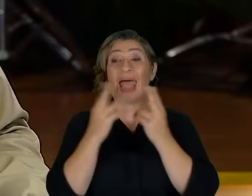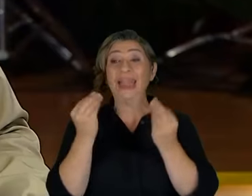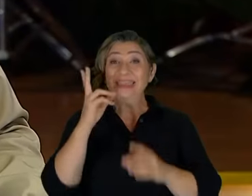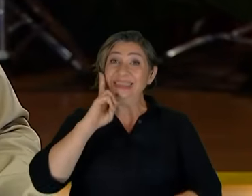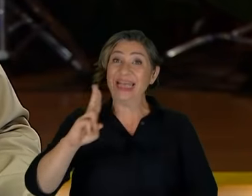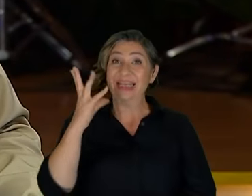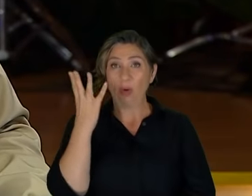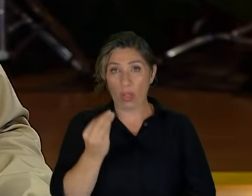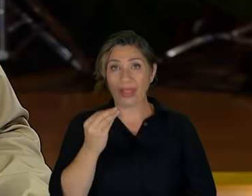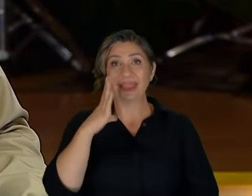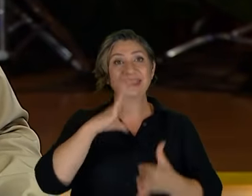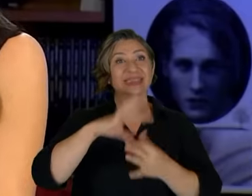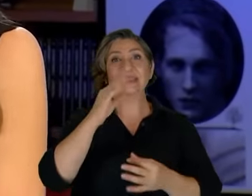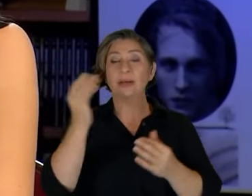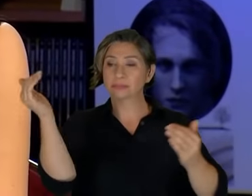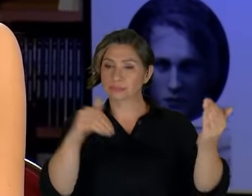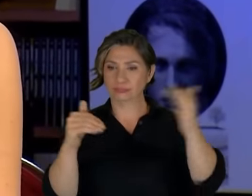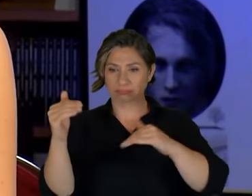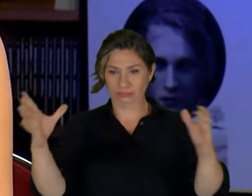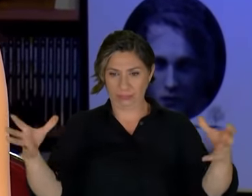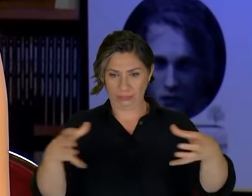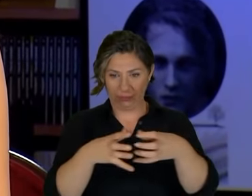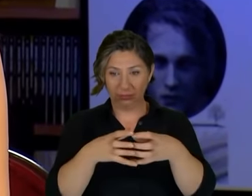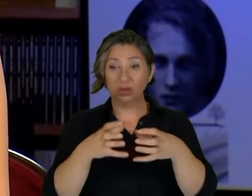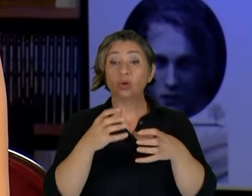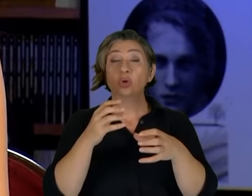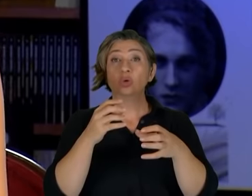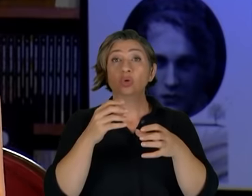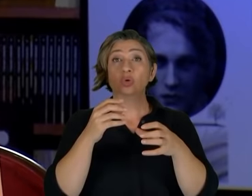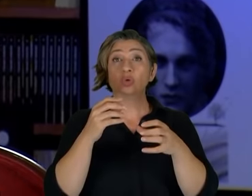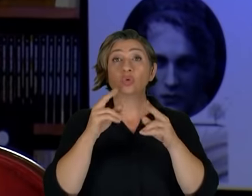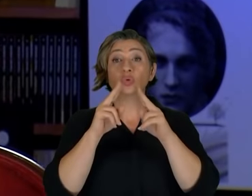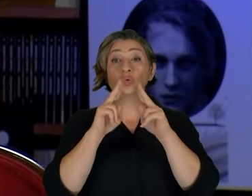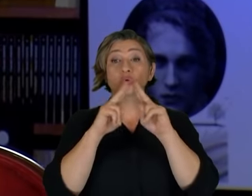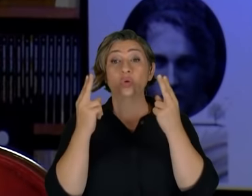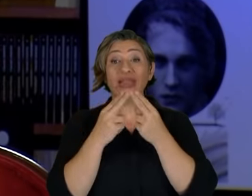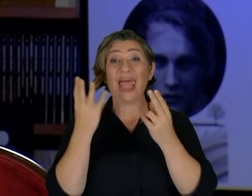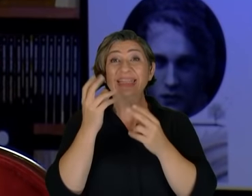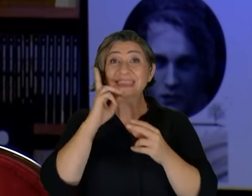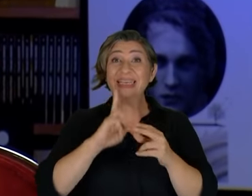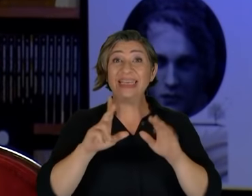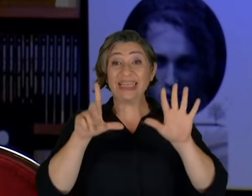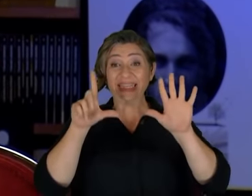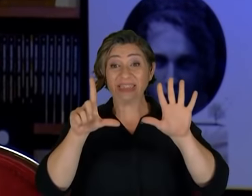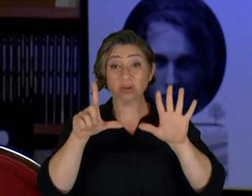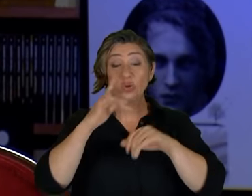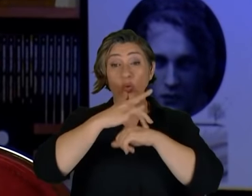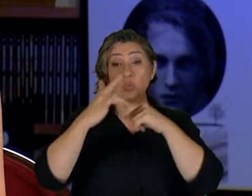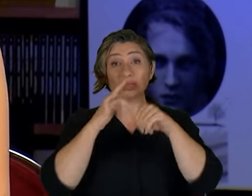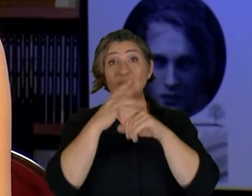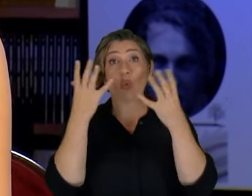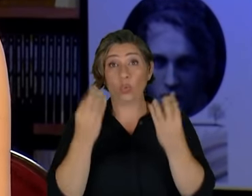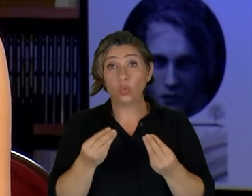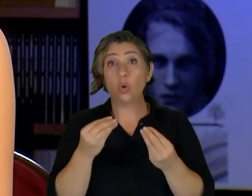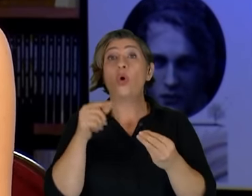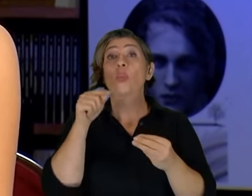olan kişileri bir araya geldiği zaman dünyanın en zengin 7. ülkesi ne oluşturuyorlar. Şimdi